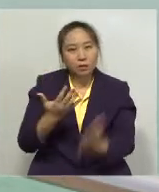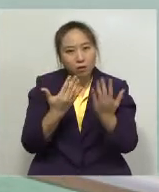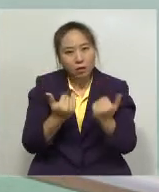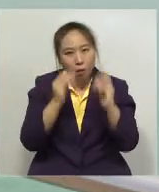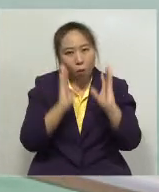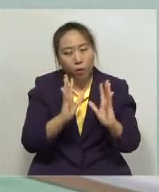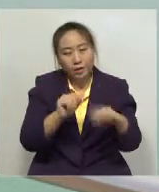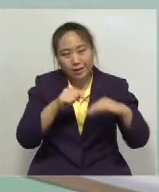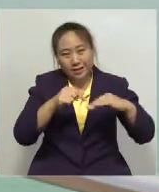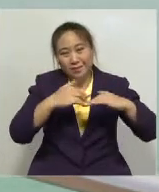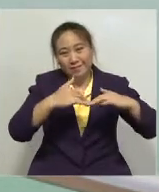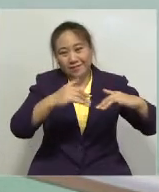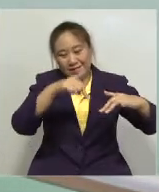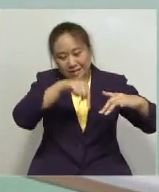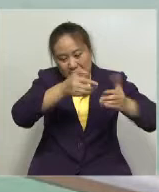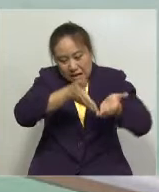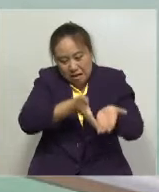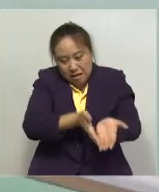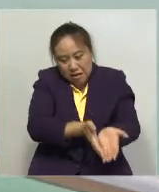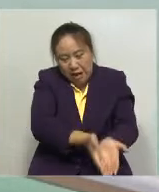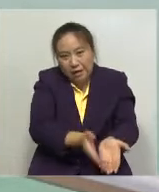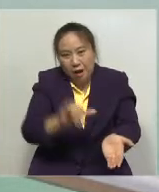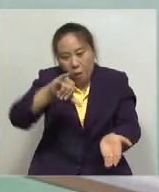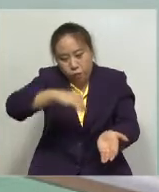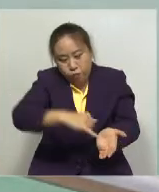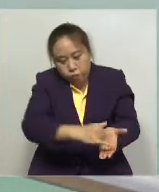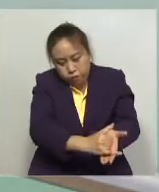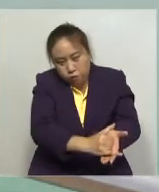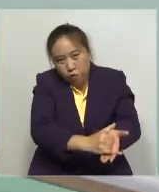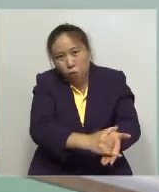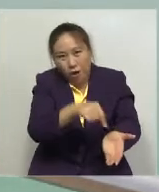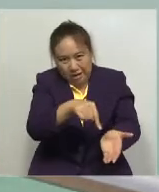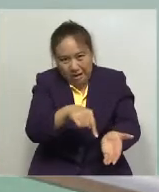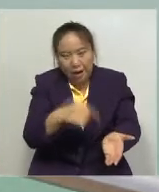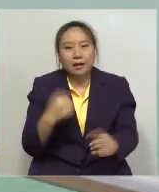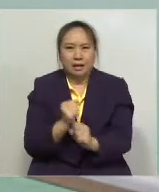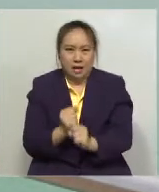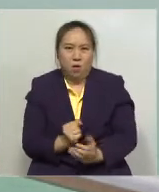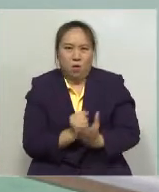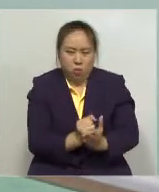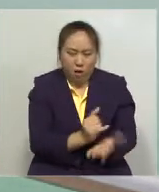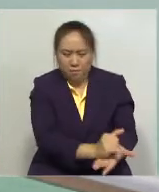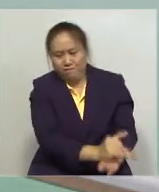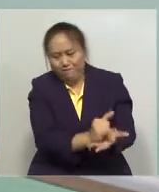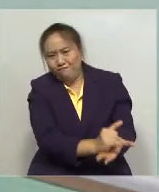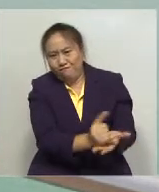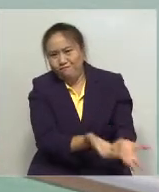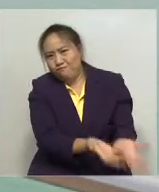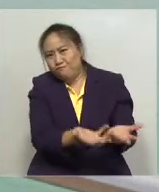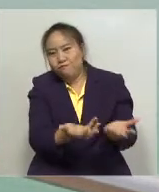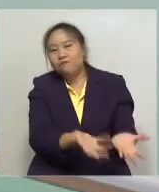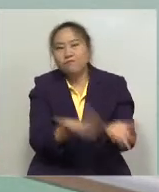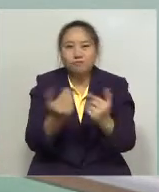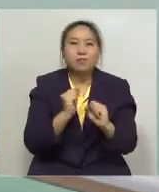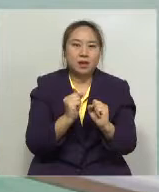ผู้ที่ติดอยู่ในซากเรือฟีนิกซ์อีก1รายก็จะมีการดําเนินการนะฮะนําร่างผู้เสียชีวิตออกมาให้ได้โดยเร็วที่สุดอย่างต่อเนื่อง